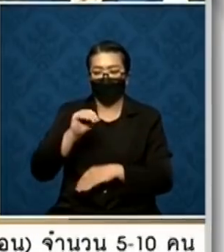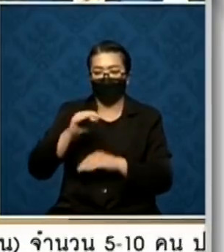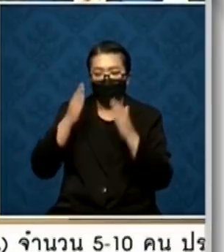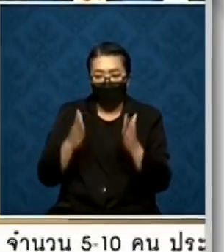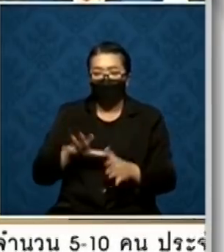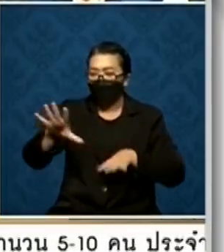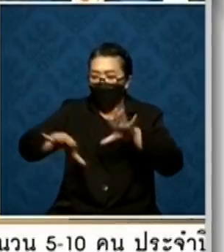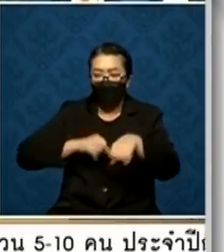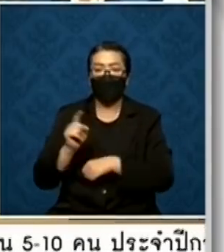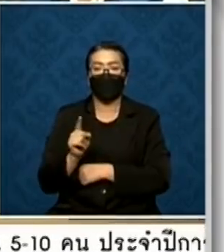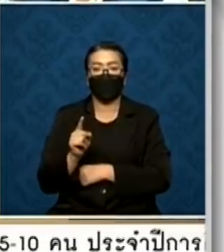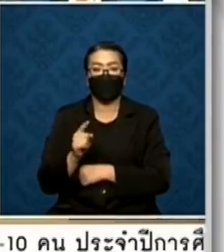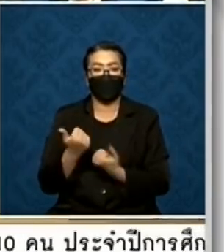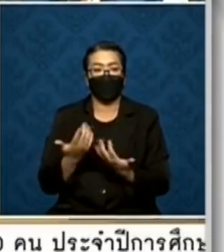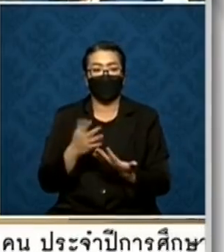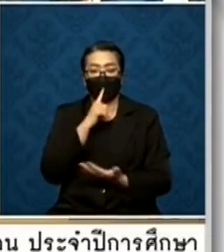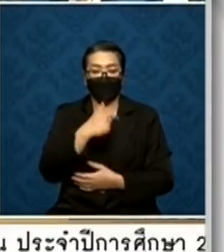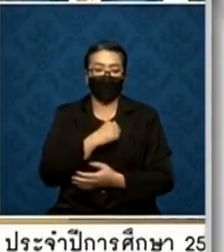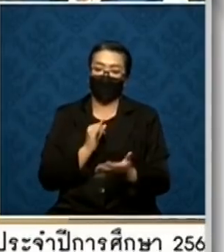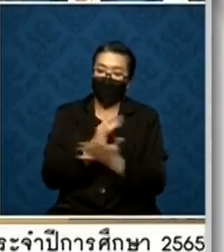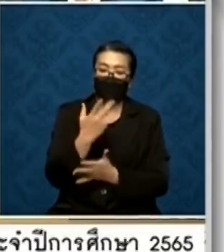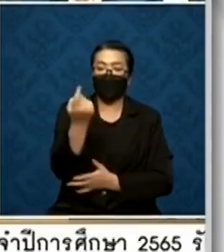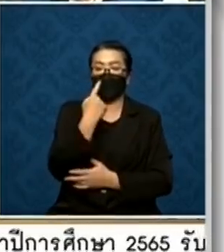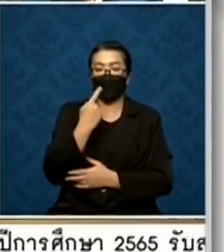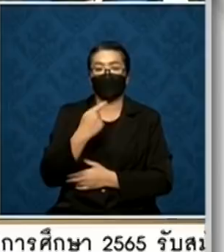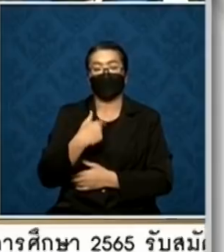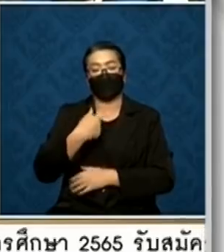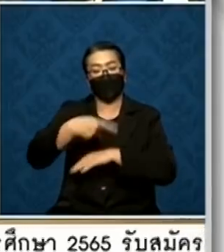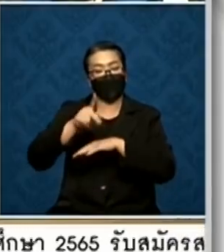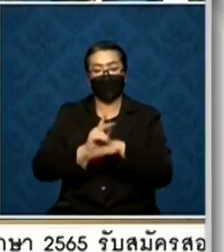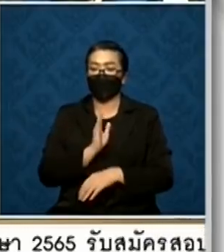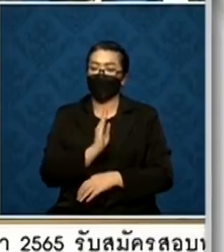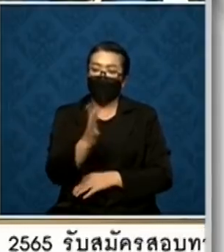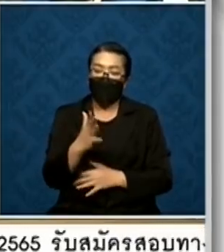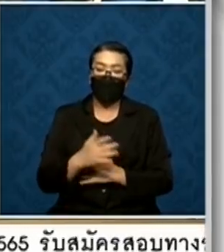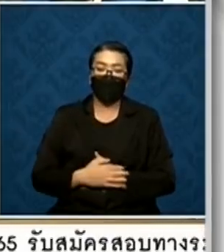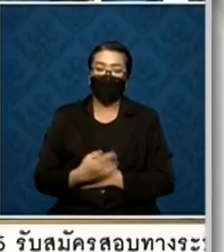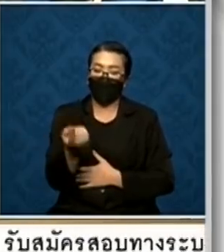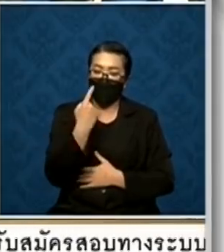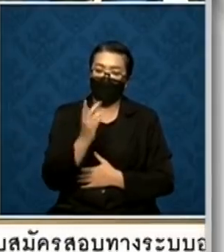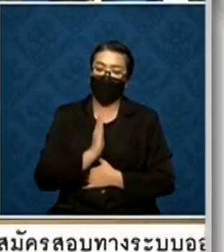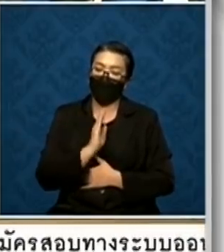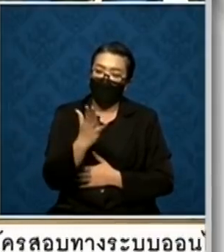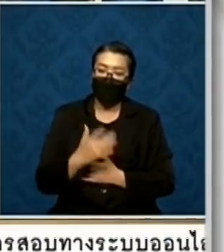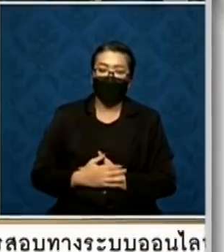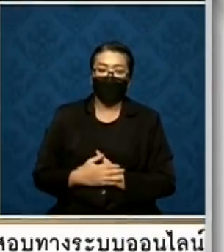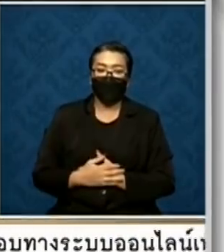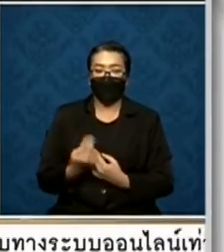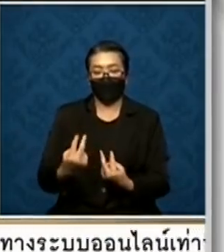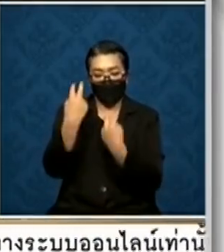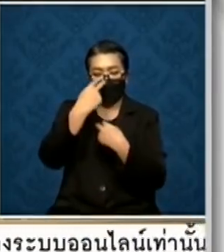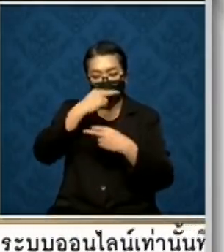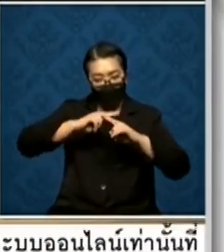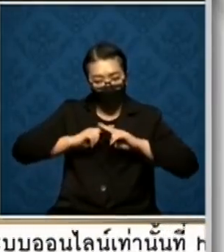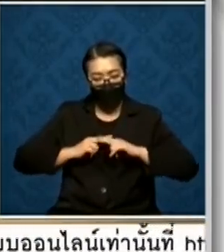เกือบทุกครั้งก็เป็นเรื่องที่อีกฝ่ายหนึ่งก็ต้องระวังต้องรู้ตัวแต่บางเรื่องนั้นเป็นวันศุกร์นะครับไม่ใช่วันพุธหรือพฤหั